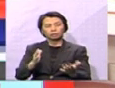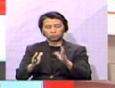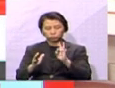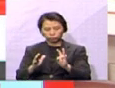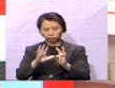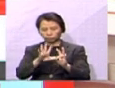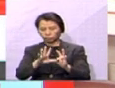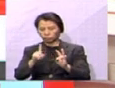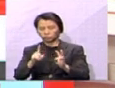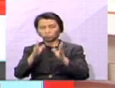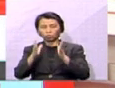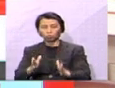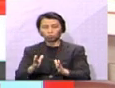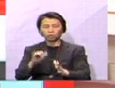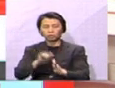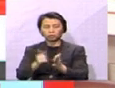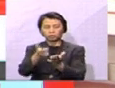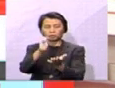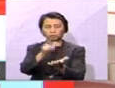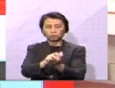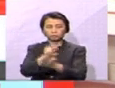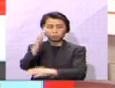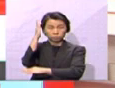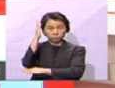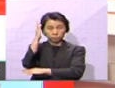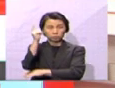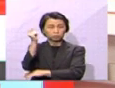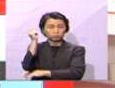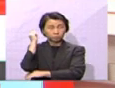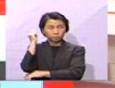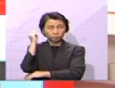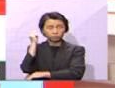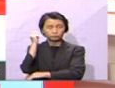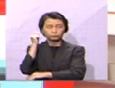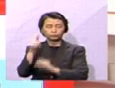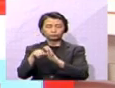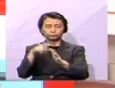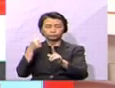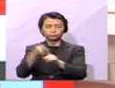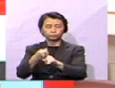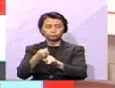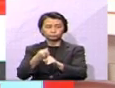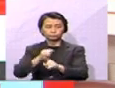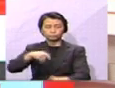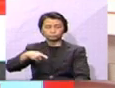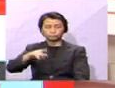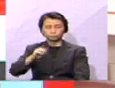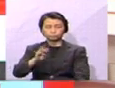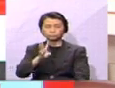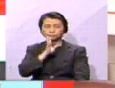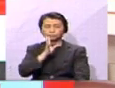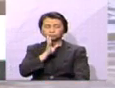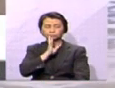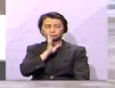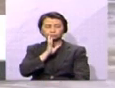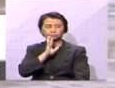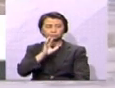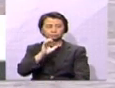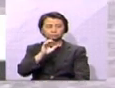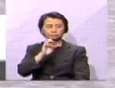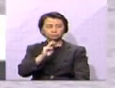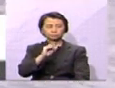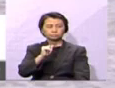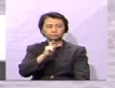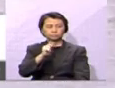751 orang yang dilaporkan tengah hari tadieng pertahanan awam APM Johor Kolonel Pa matzin